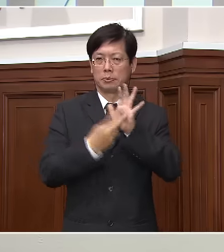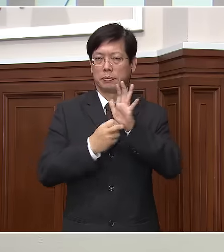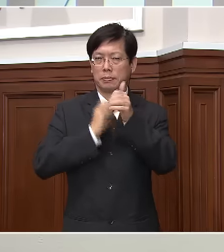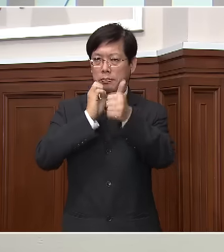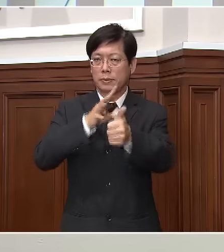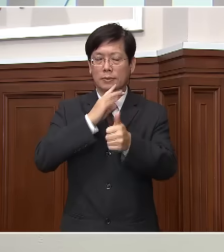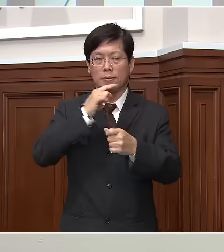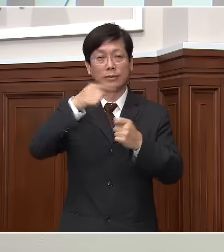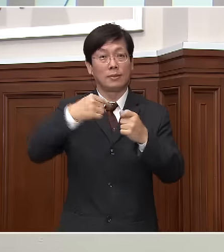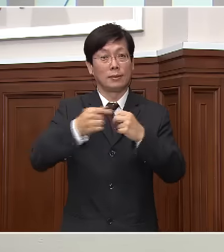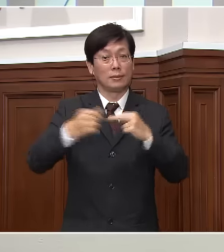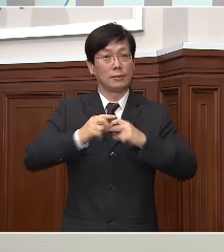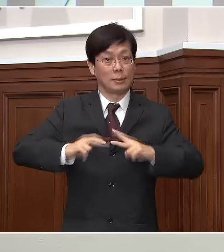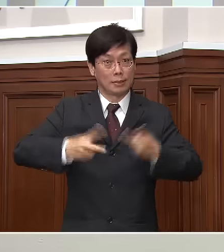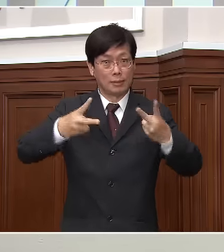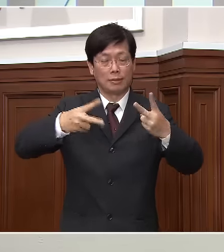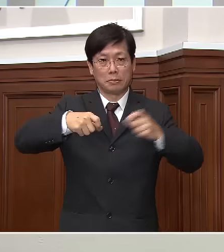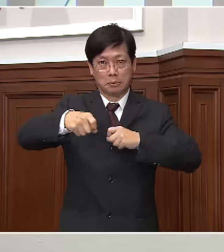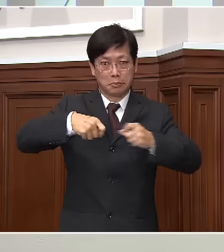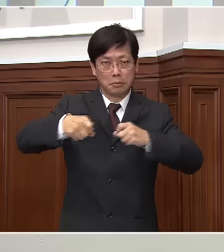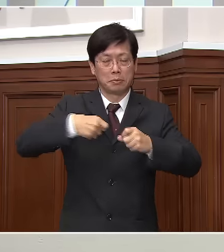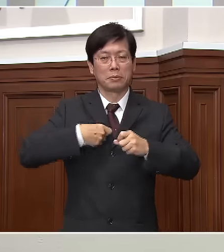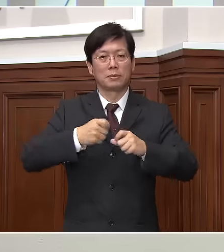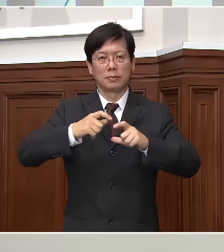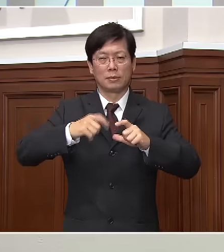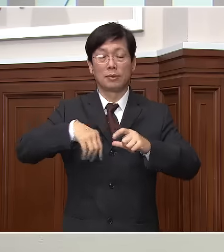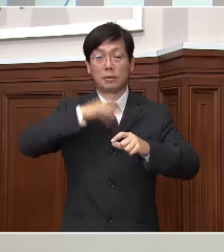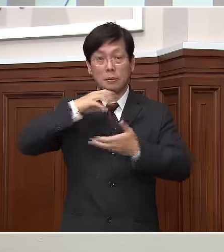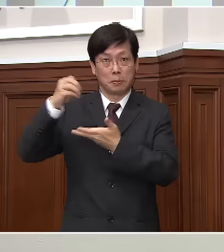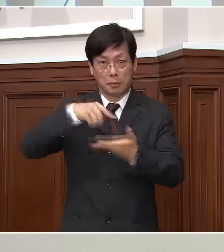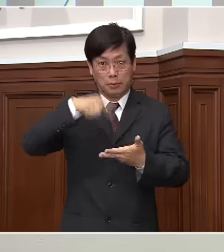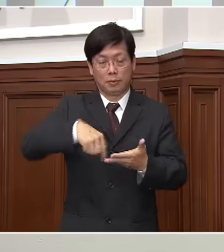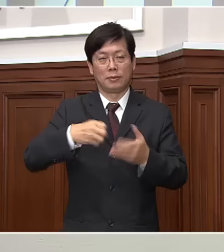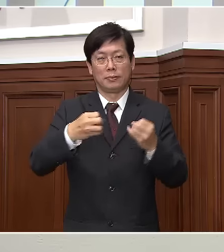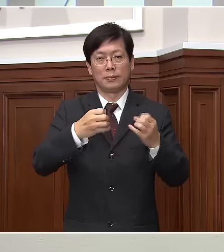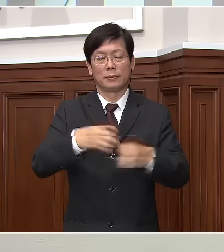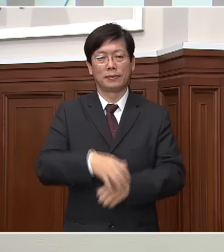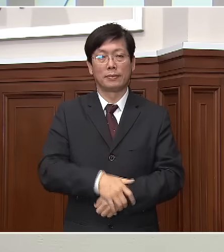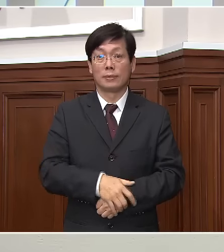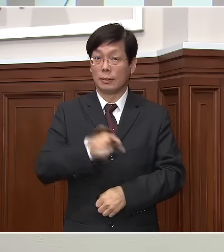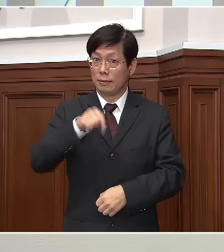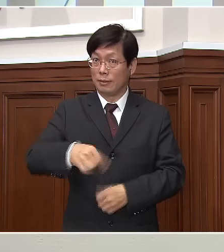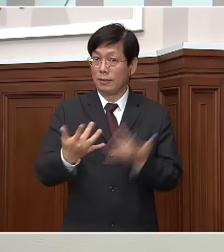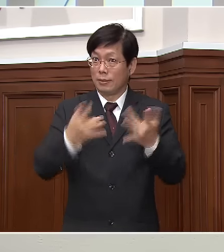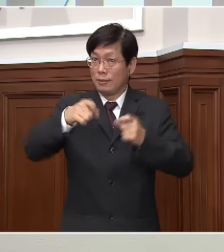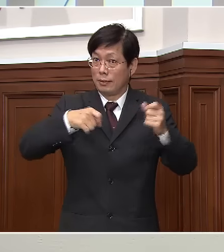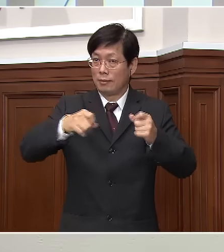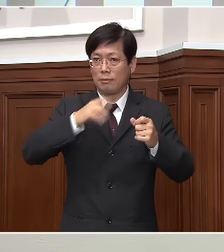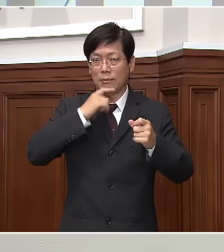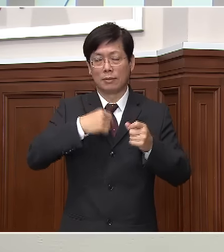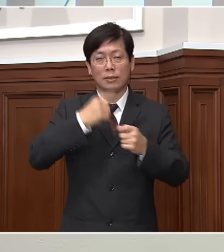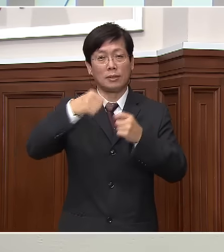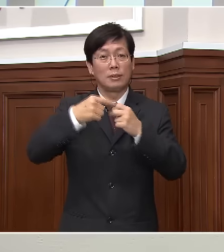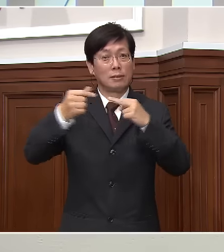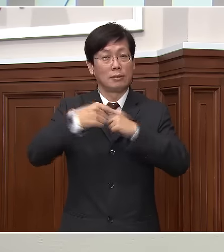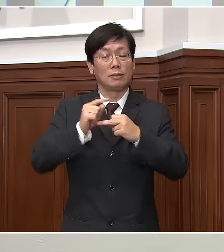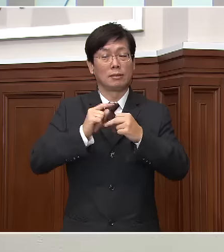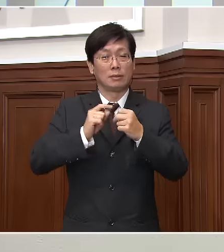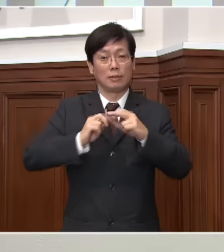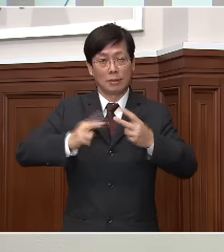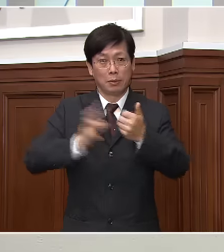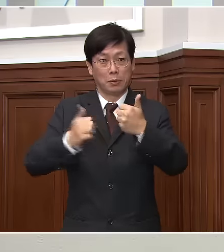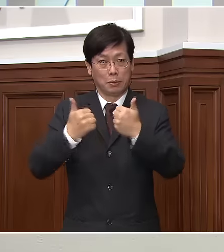的草案，作为国是会议讨论的基础。这个草案是历经了年金改革委员